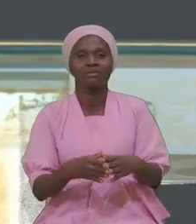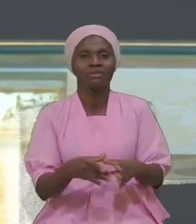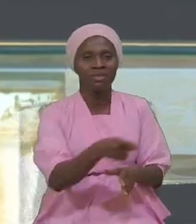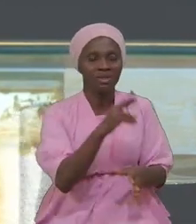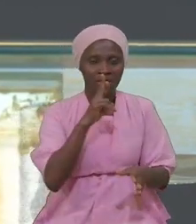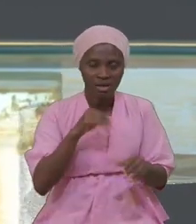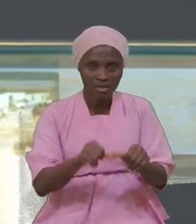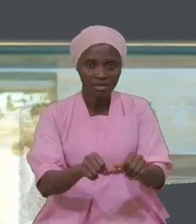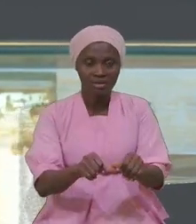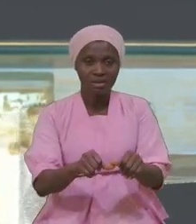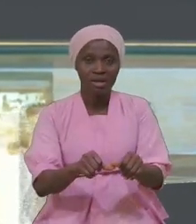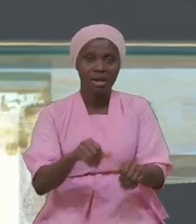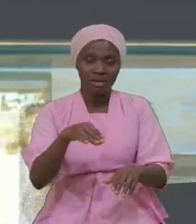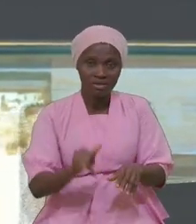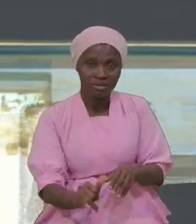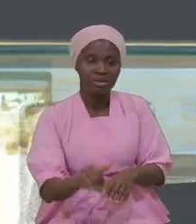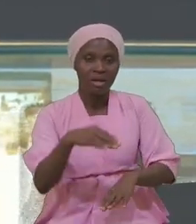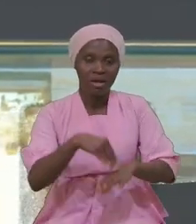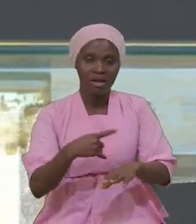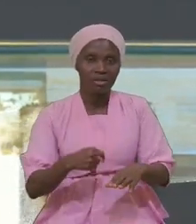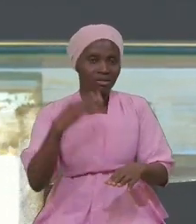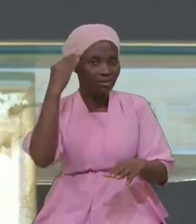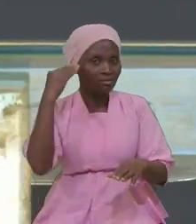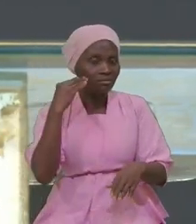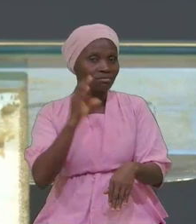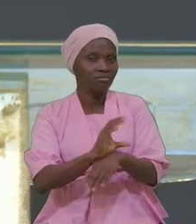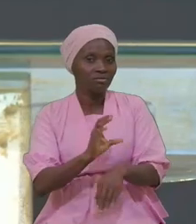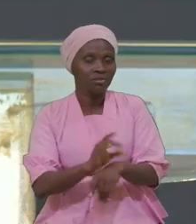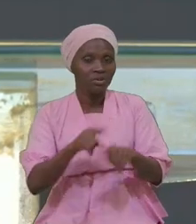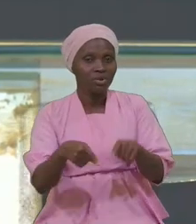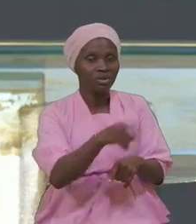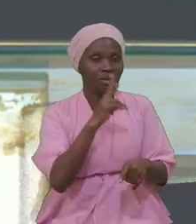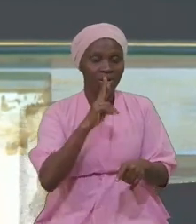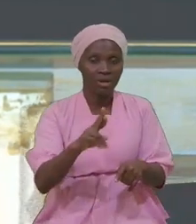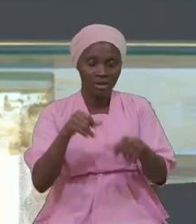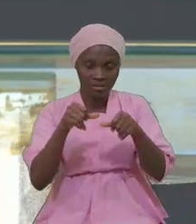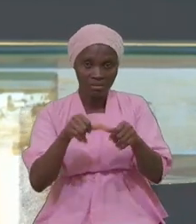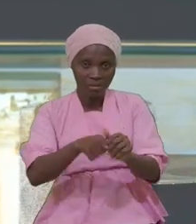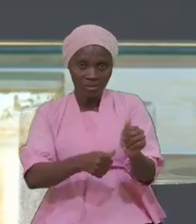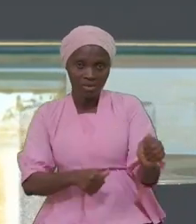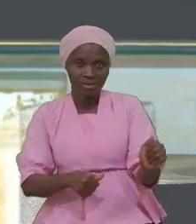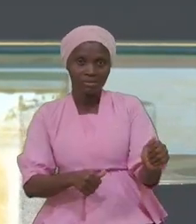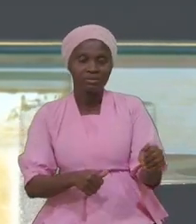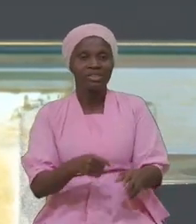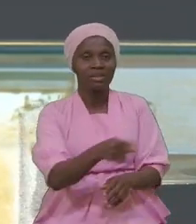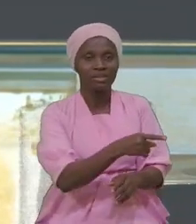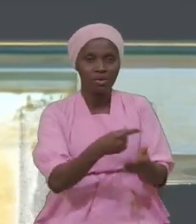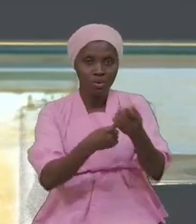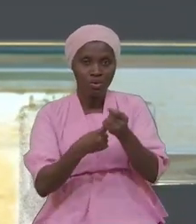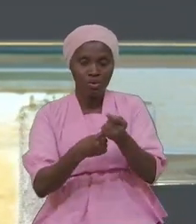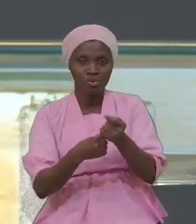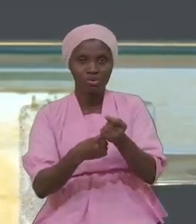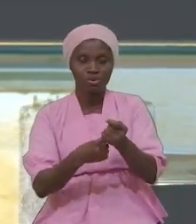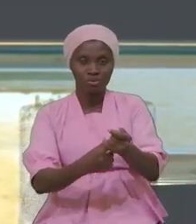siège, mais ils persistent dans l'égarement, ils persistent dans la tromperie,